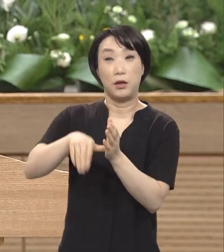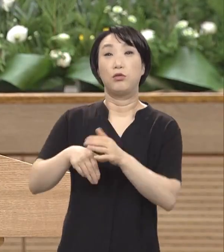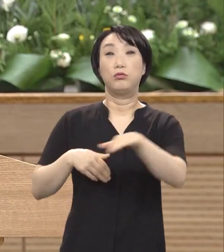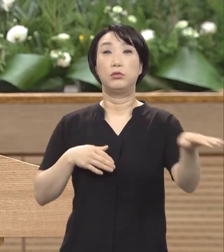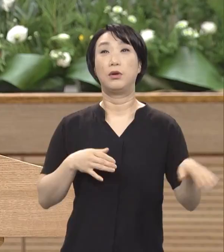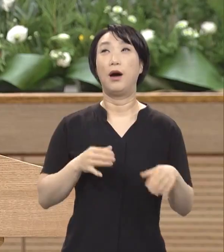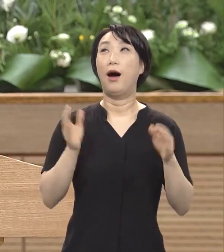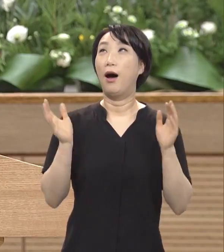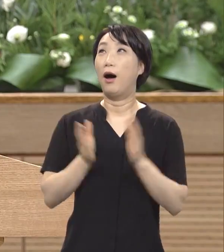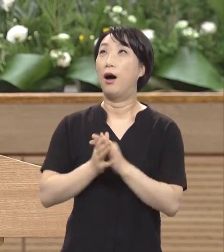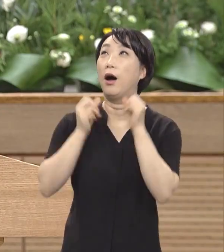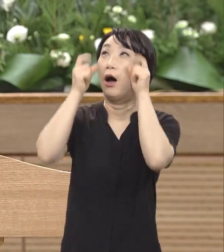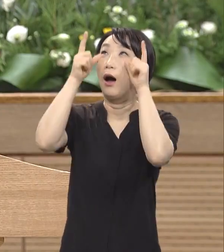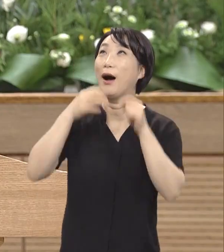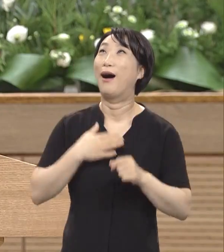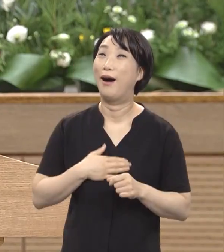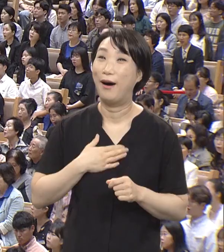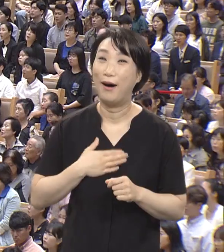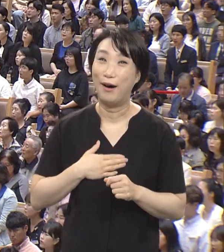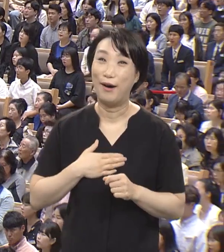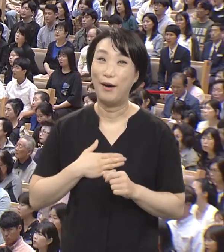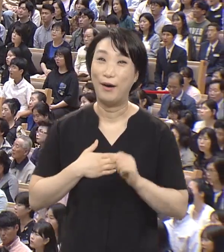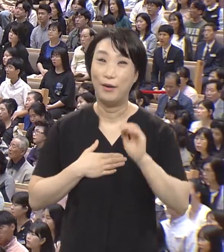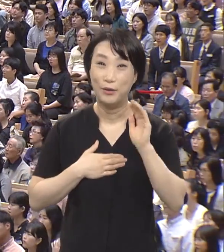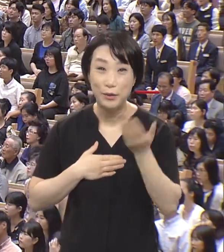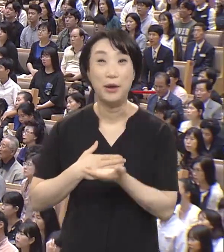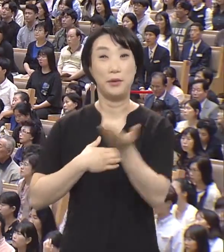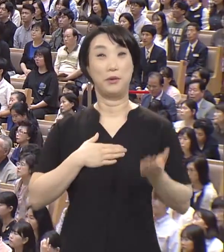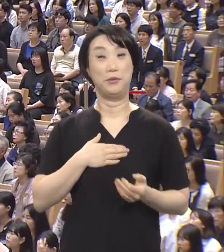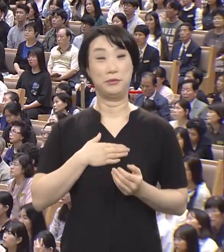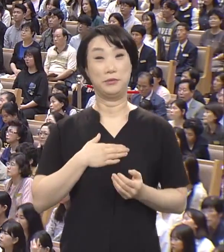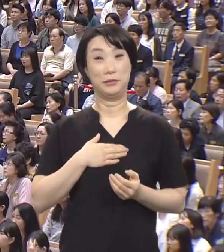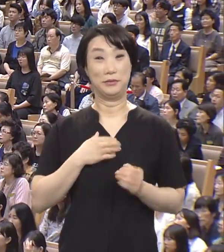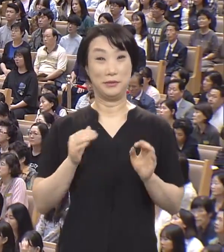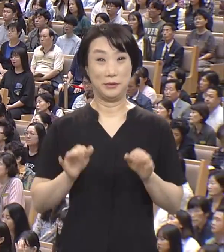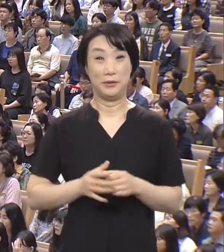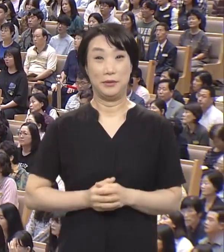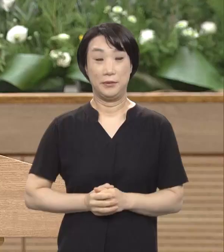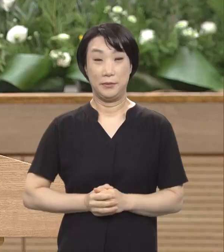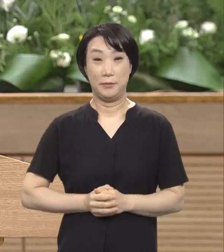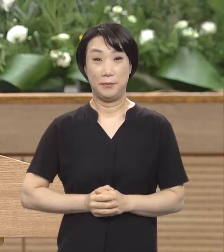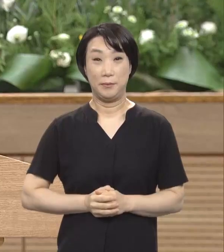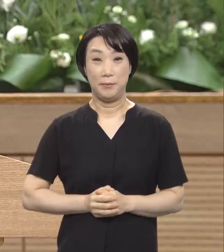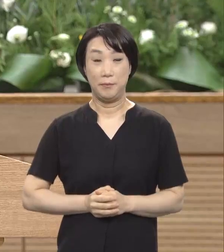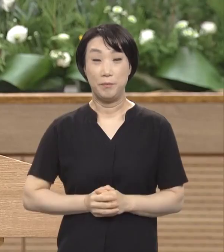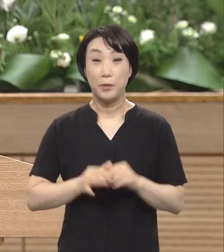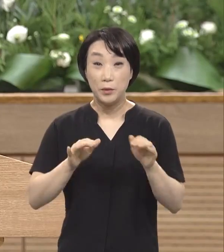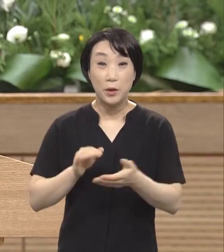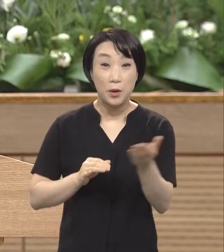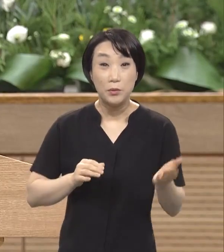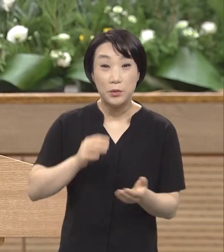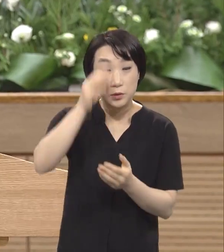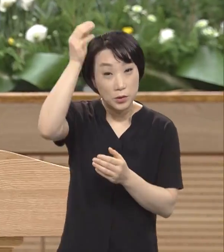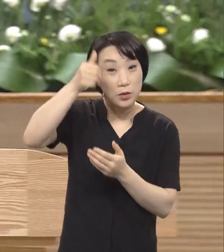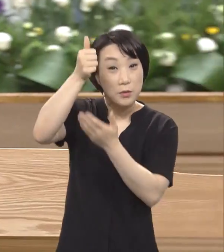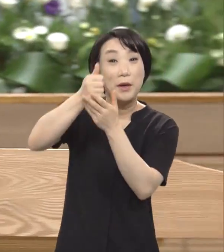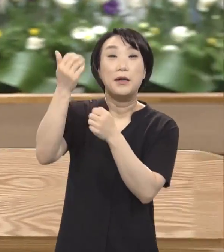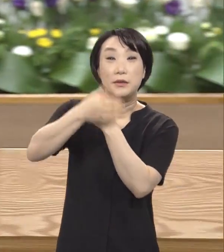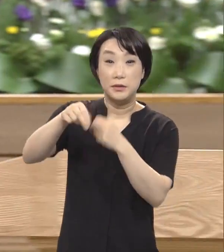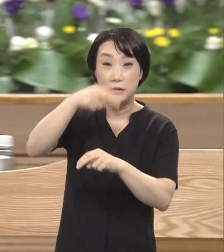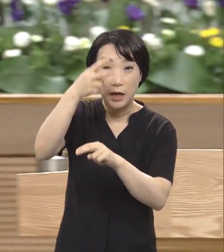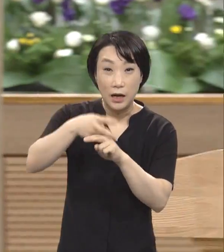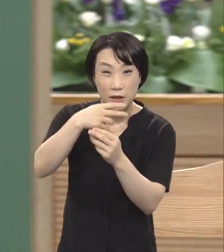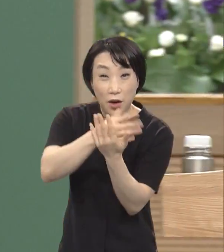드디어 알게 되더라 이 말이야. 알게 돼. 근데 성령의 은사